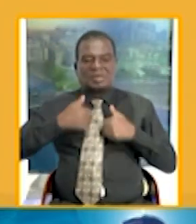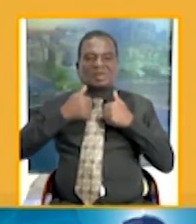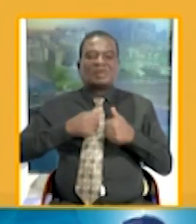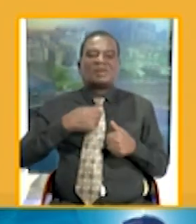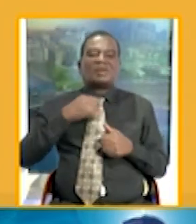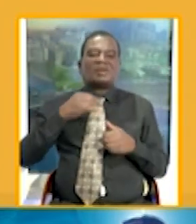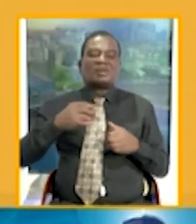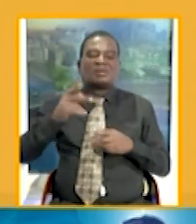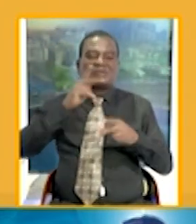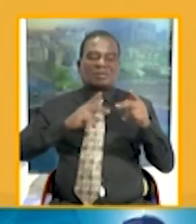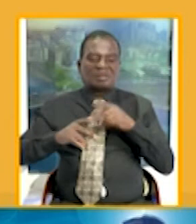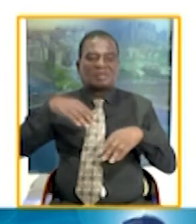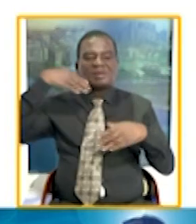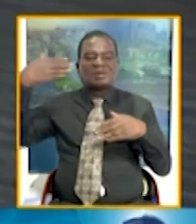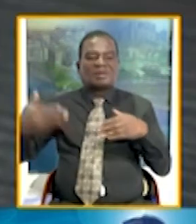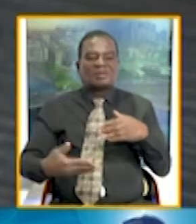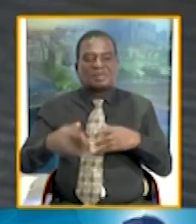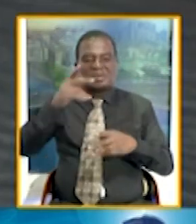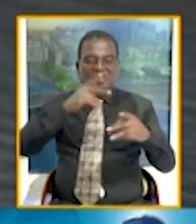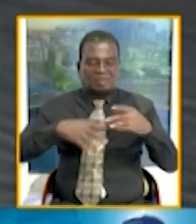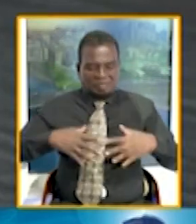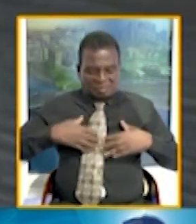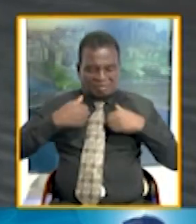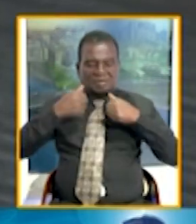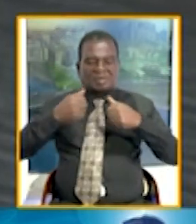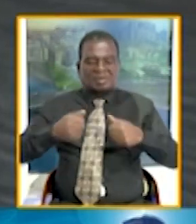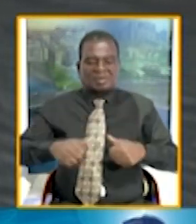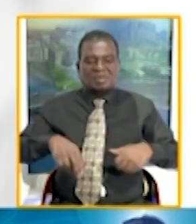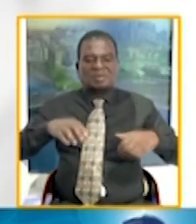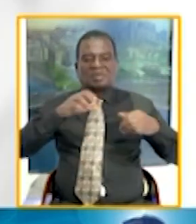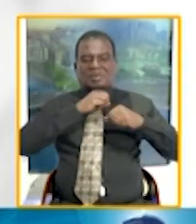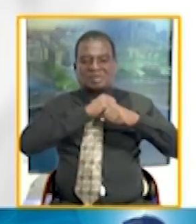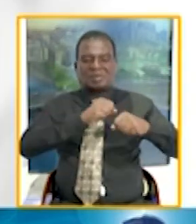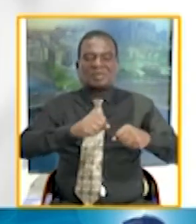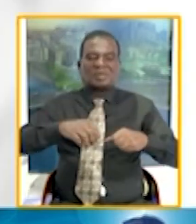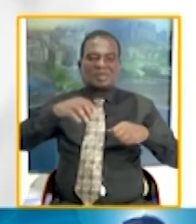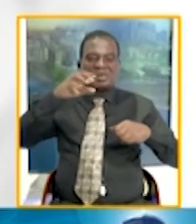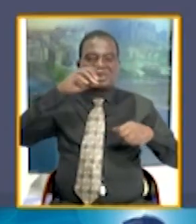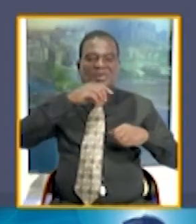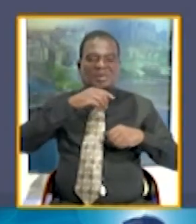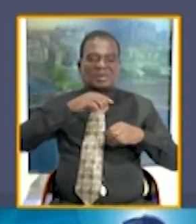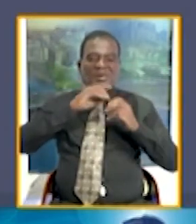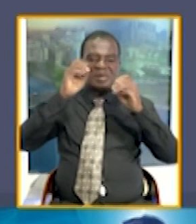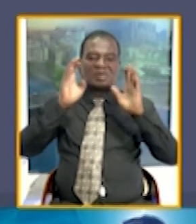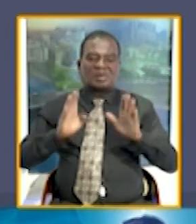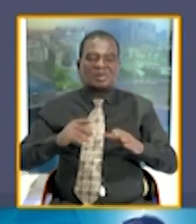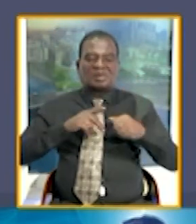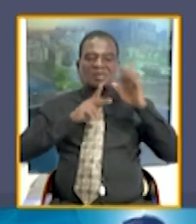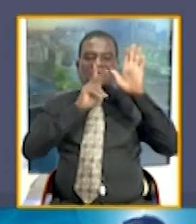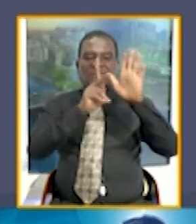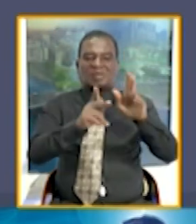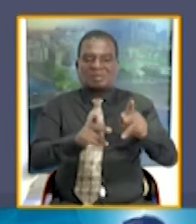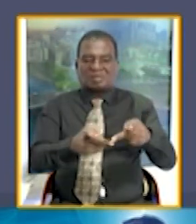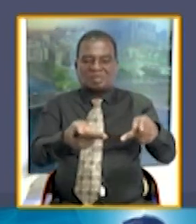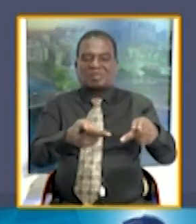de l'Hygiène publique invite le personnel de santé, les forces de défense et de sécurité et les enseignants à se présenter au